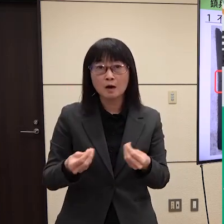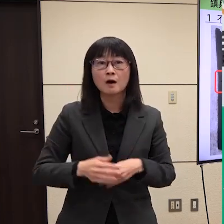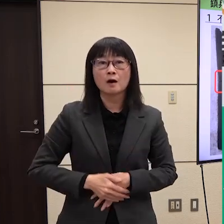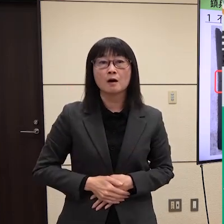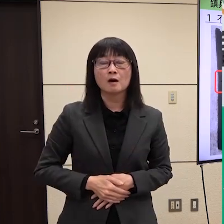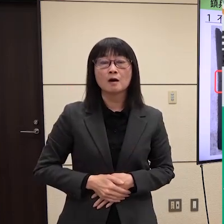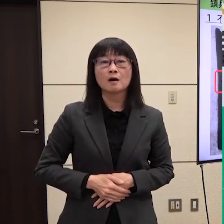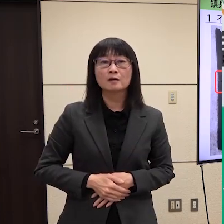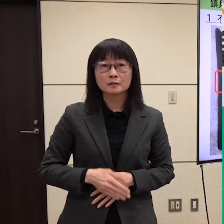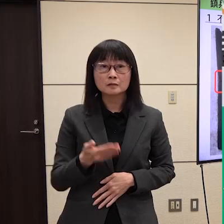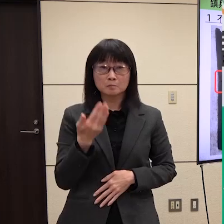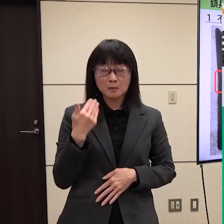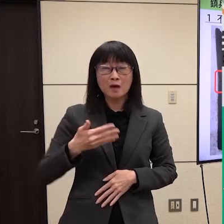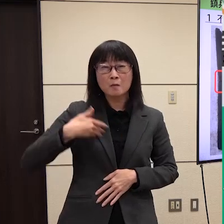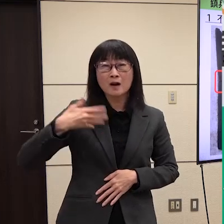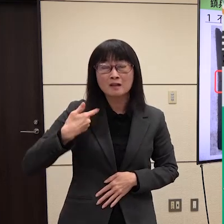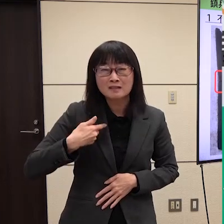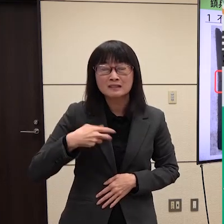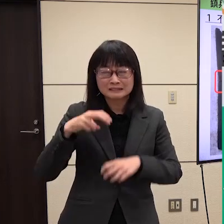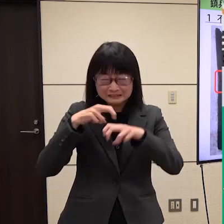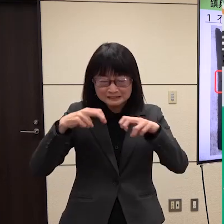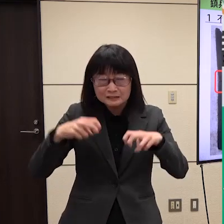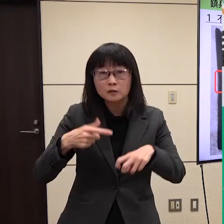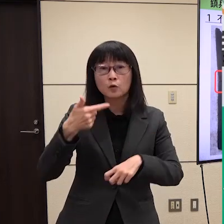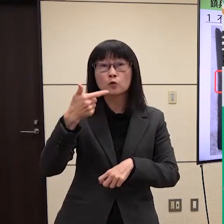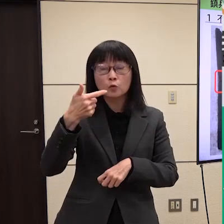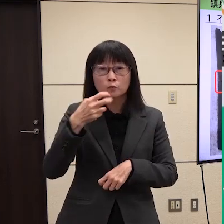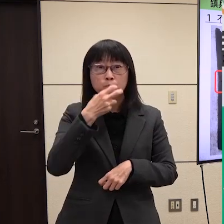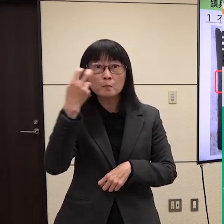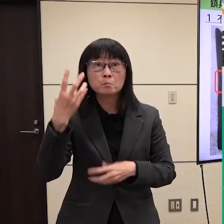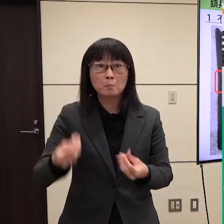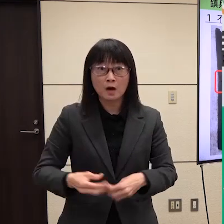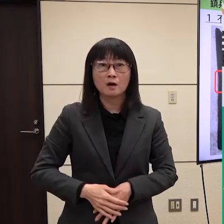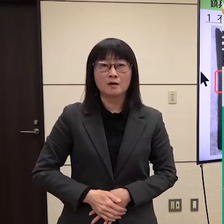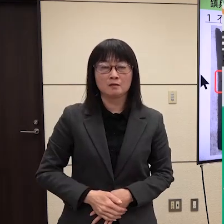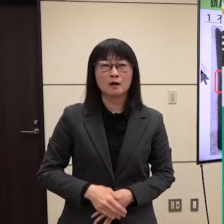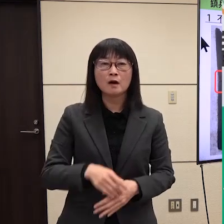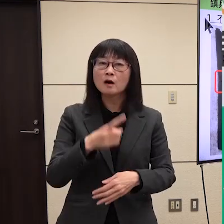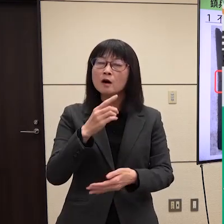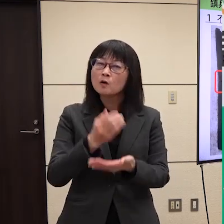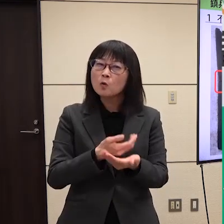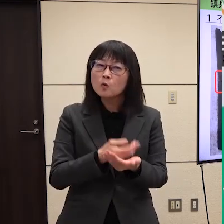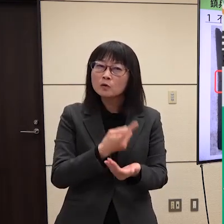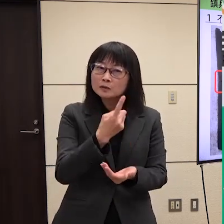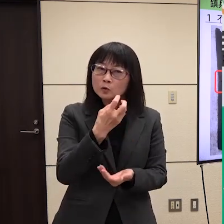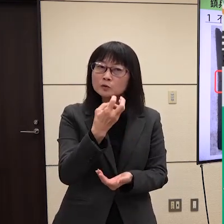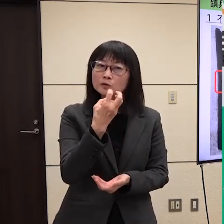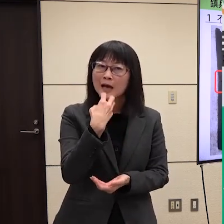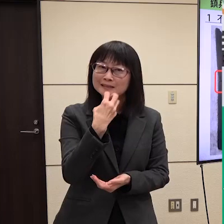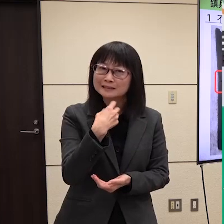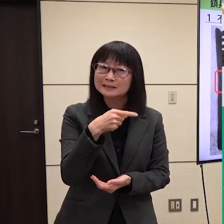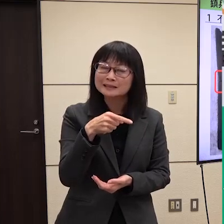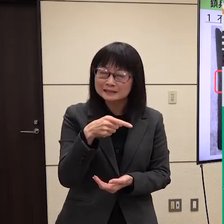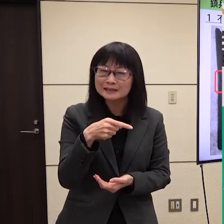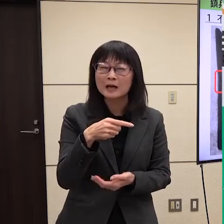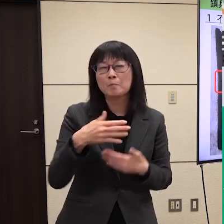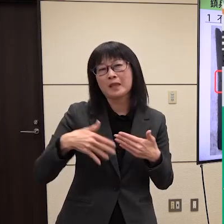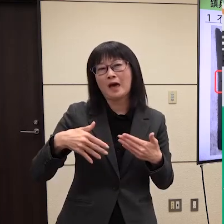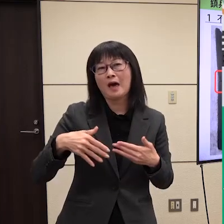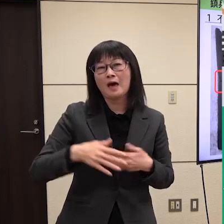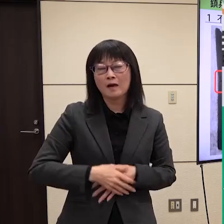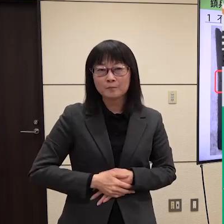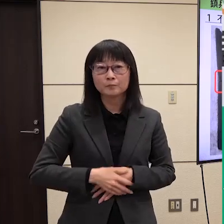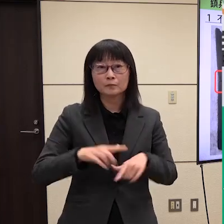字が判明をいたしました。残り1つはよく分からないんですが、まあ、これでもっておよそこの木簡の